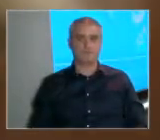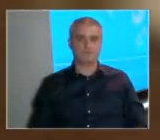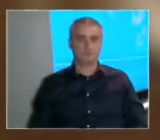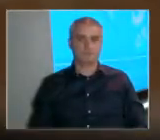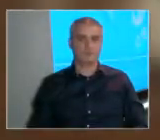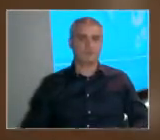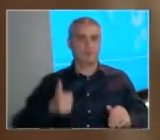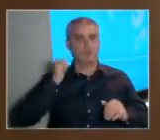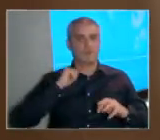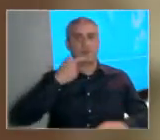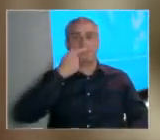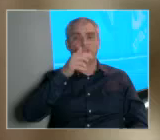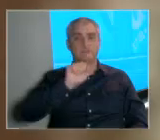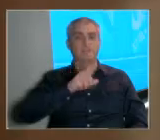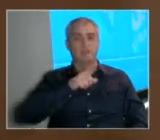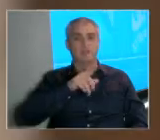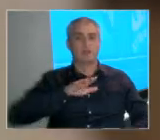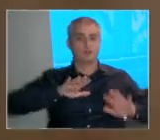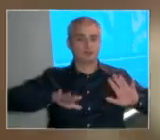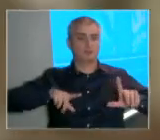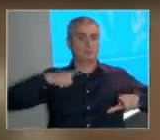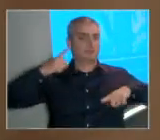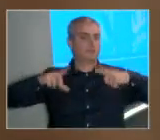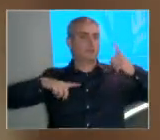אתמול גדעון סער